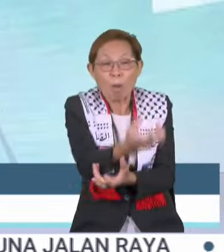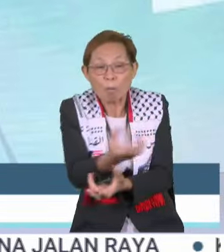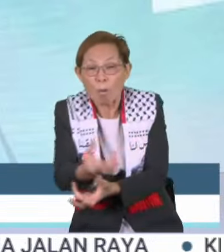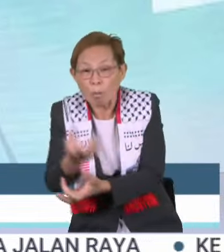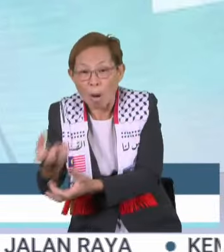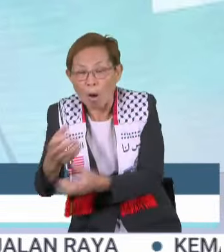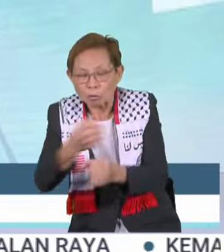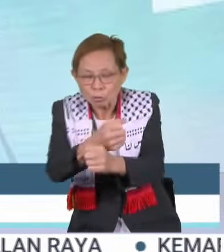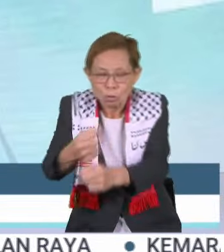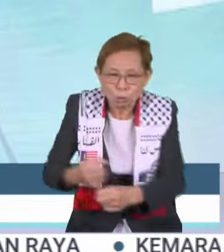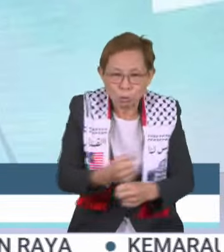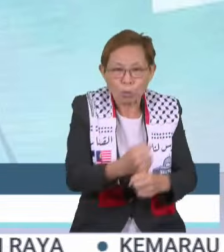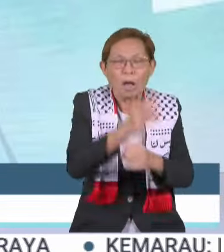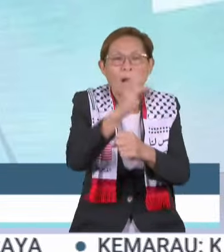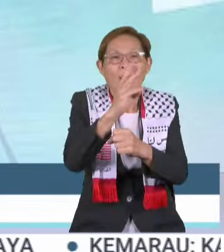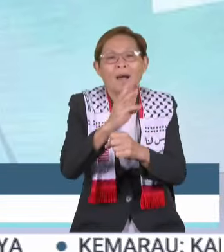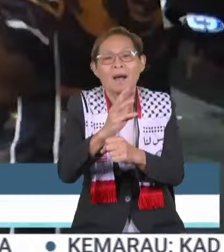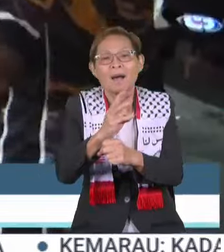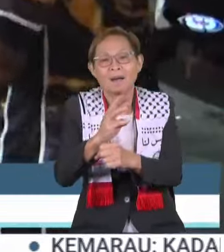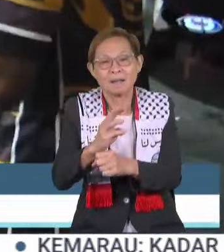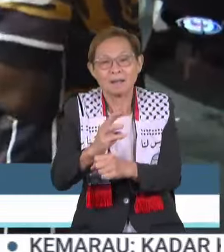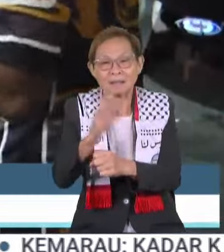Dodol Vaganza Semenyih 6.0.